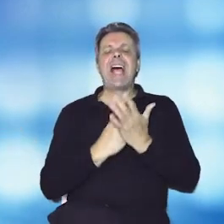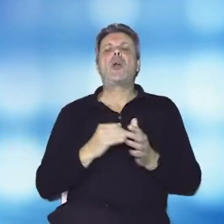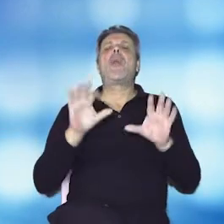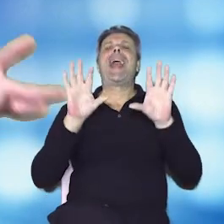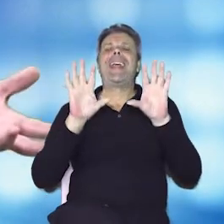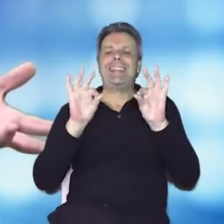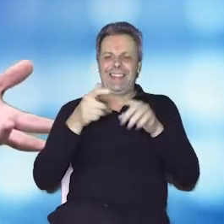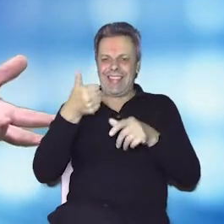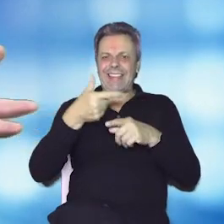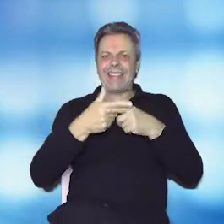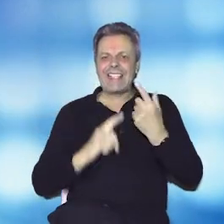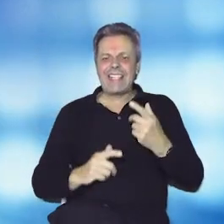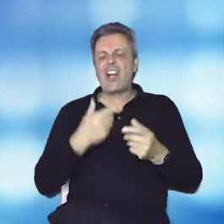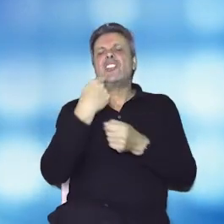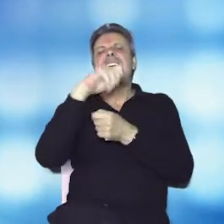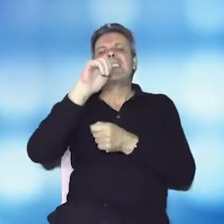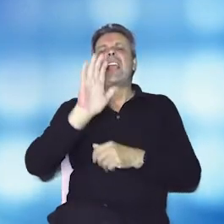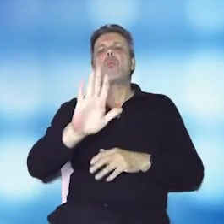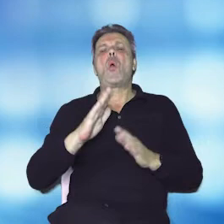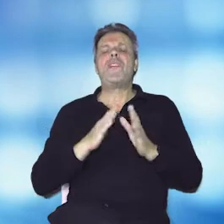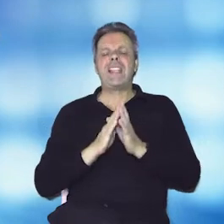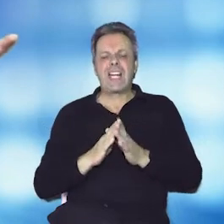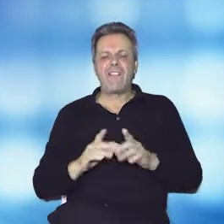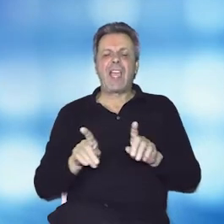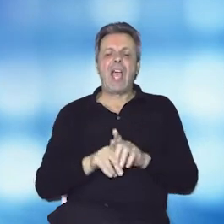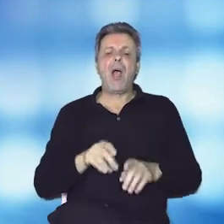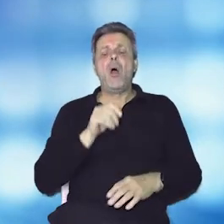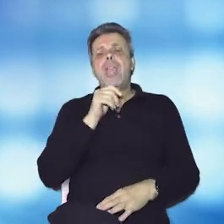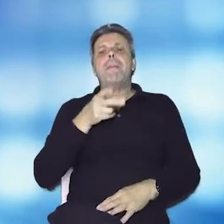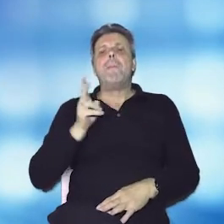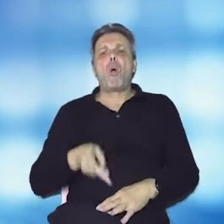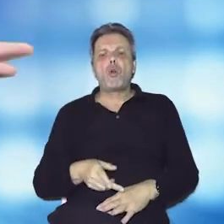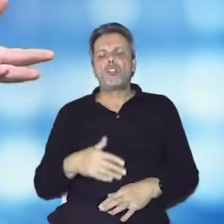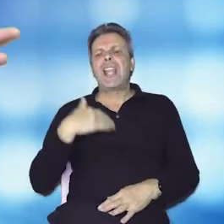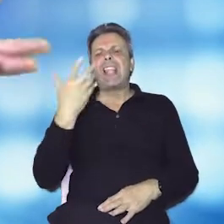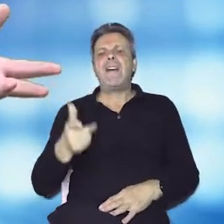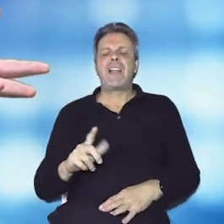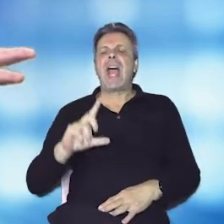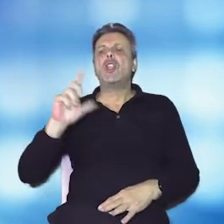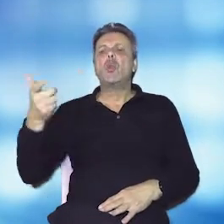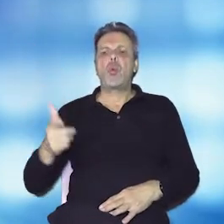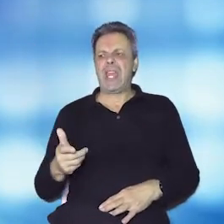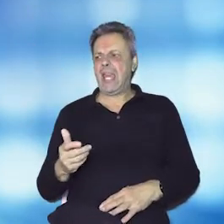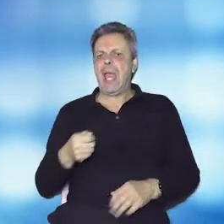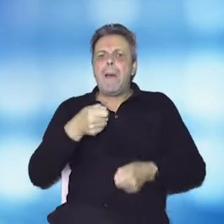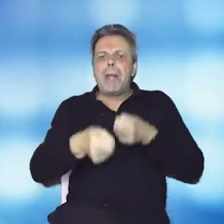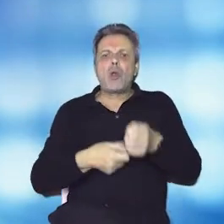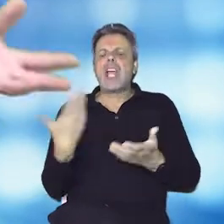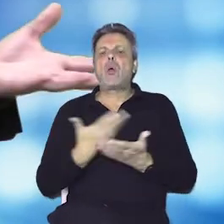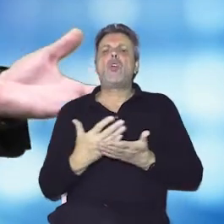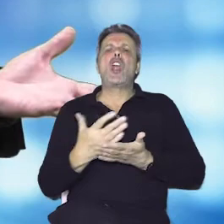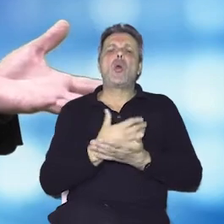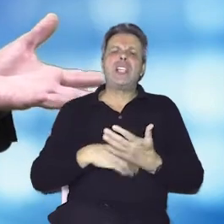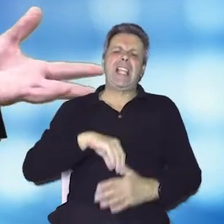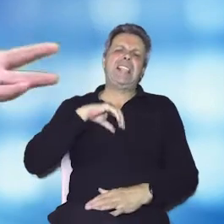desetine za izgradnju njegova crkva, kao i mogućnost davanja drugih prinosa koji se koriste recimo